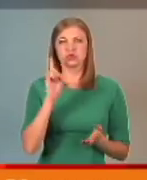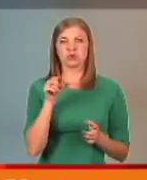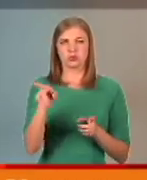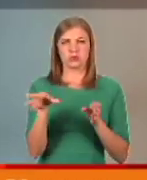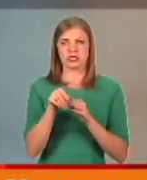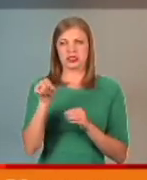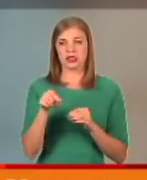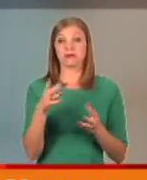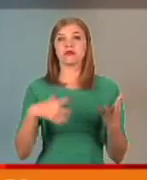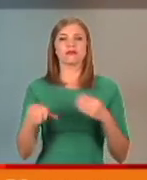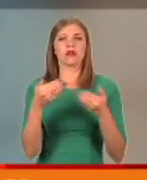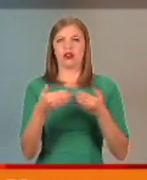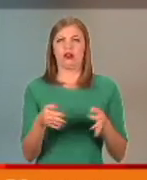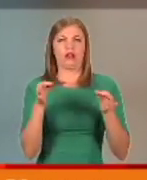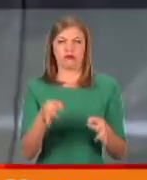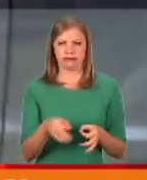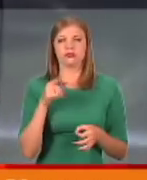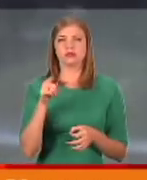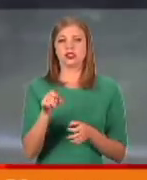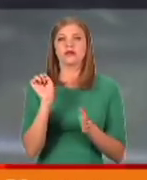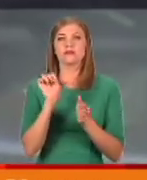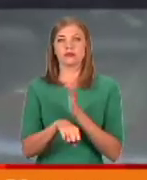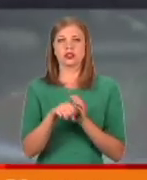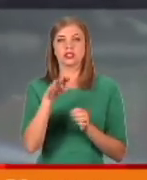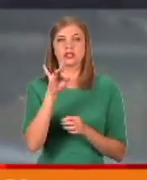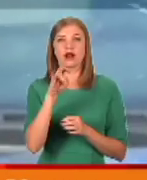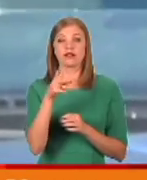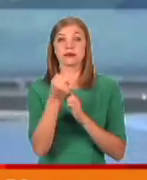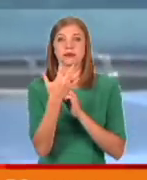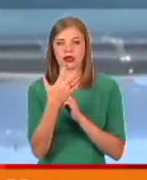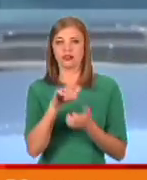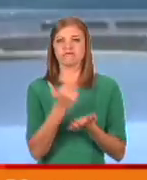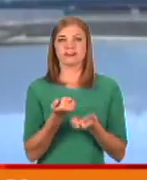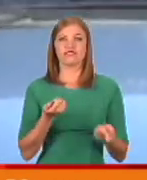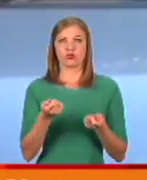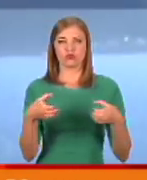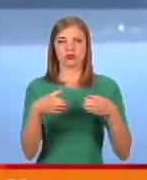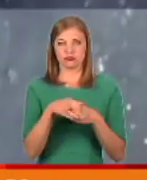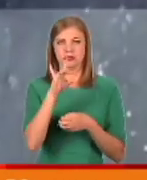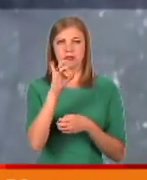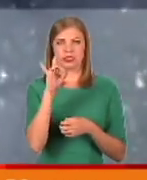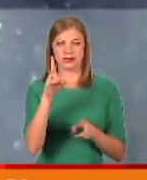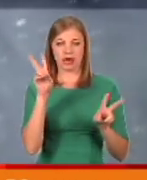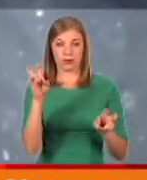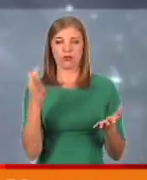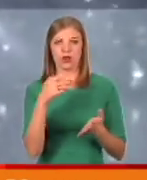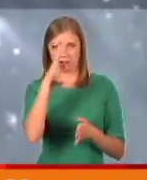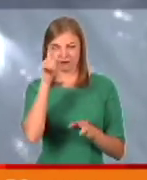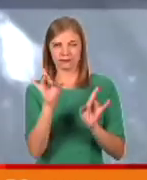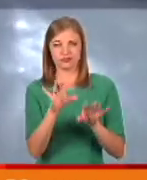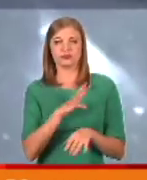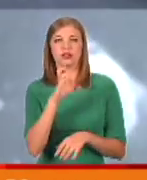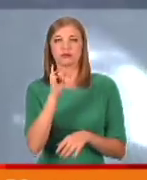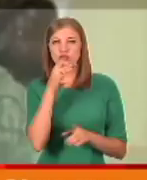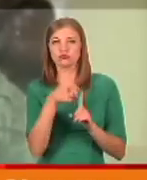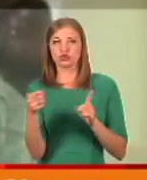там. Все збігається. Олексій Мозговий вбитий у травні 15-го ватажок того самого батальйону «Призрак», про який Олег розповідав СБУ-вцям